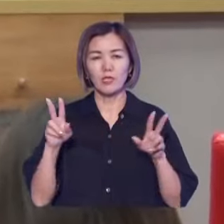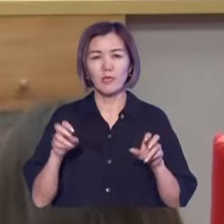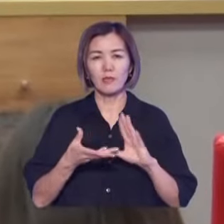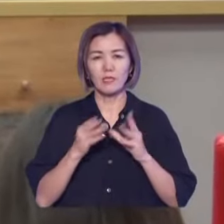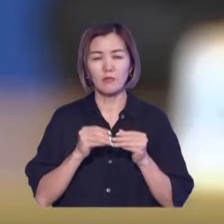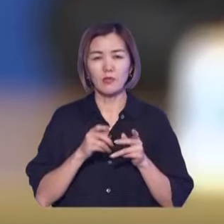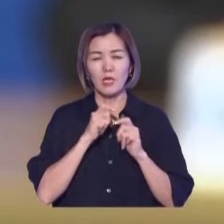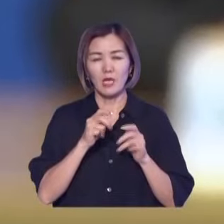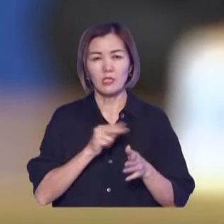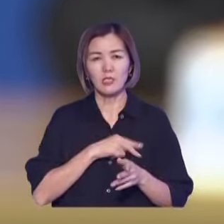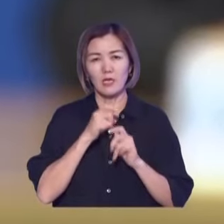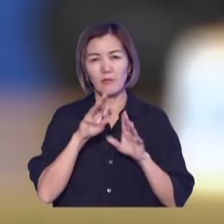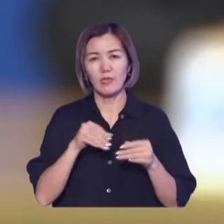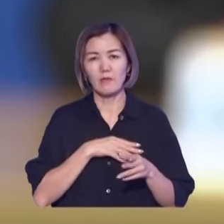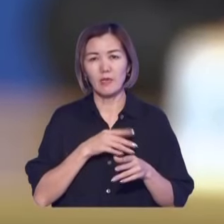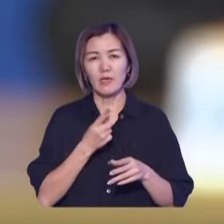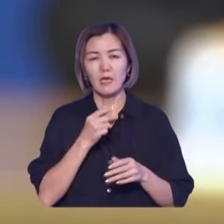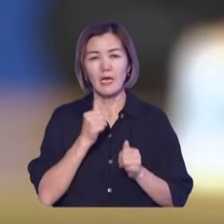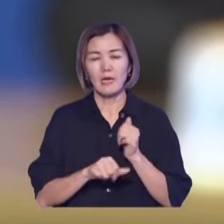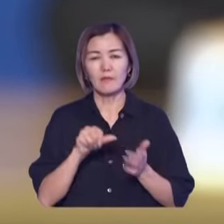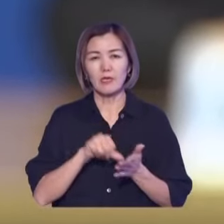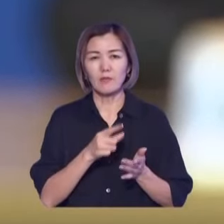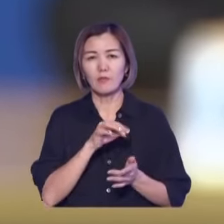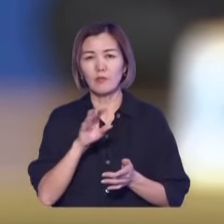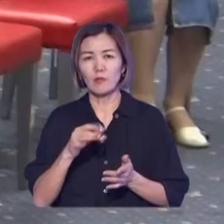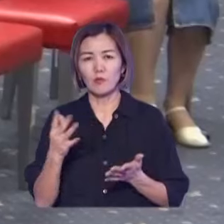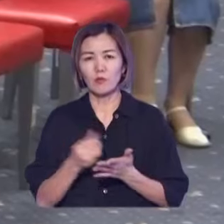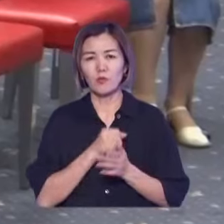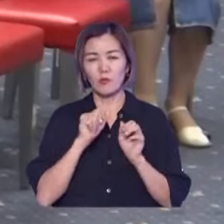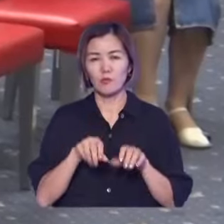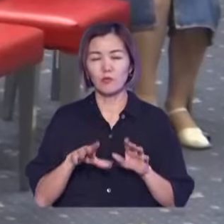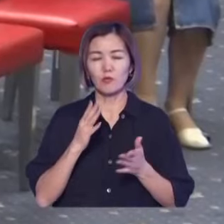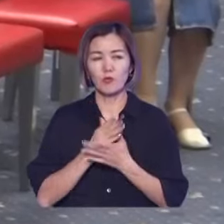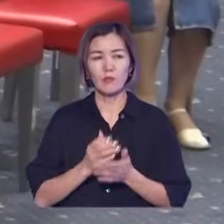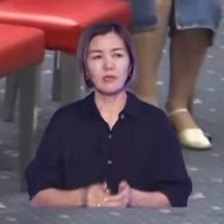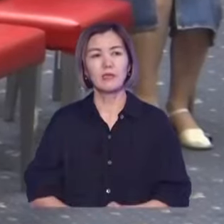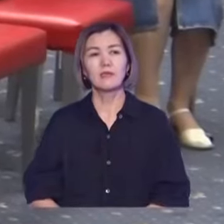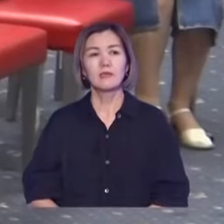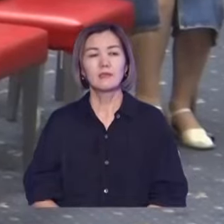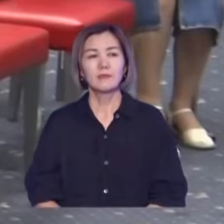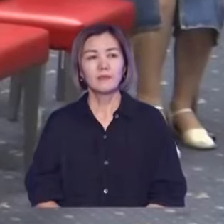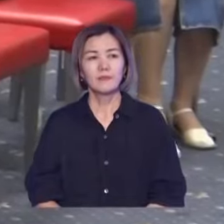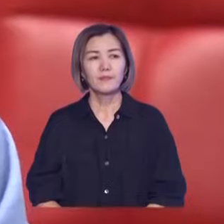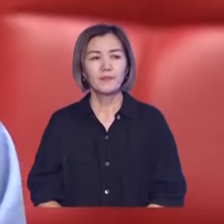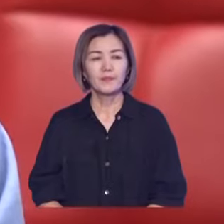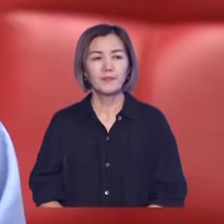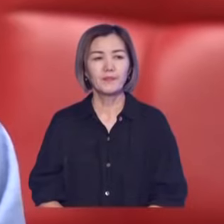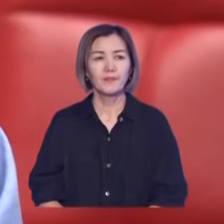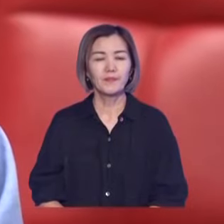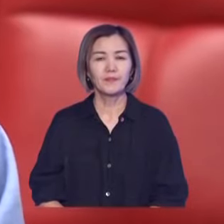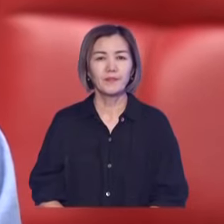бойынша ақшалай сыйақы берілмек. Әрбір қатысушы 1 миллион теңге ұтып алу мүмкіндігіне ие болады.